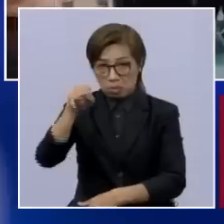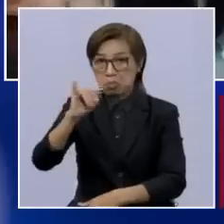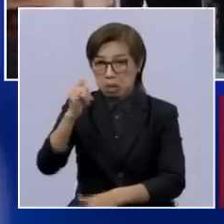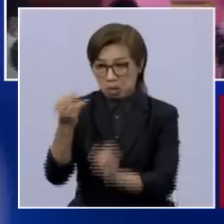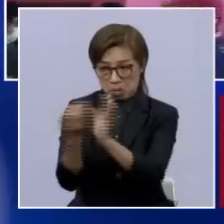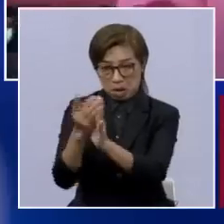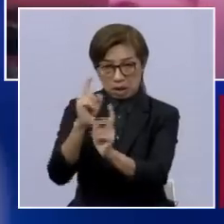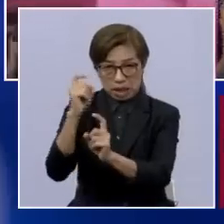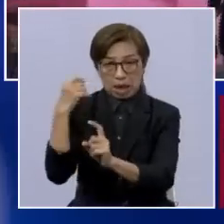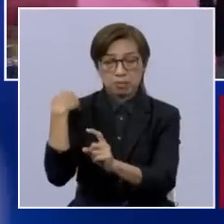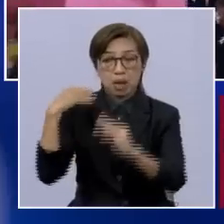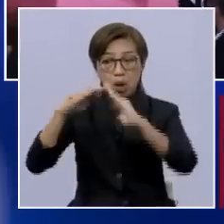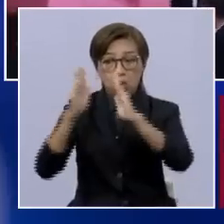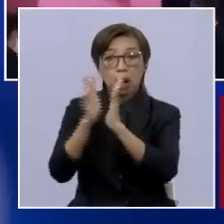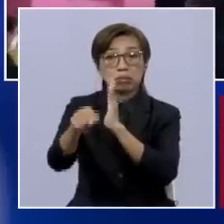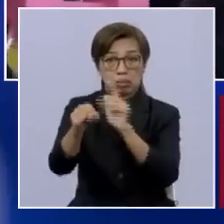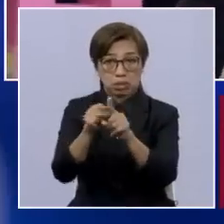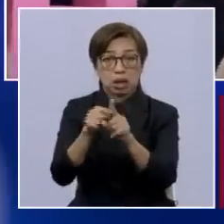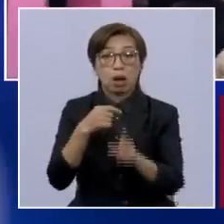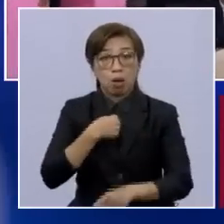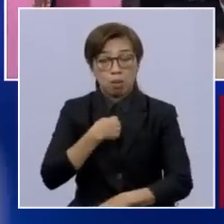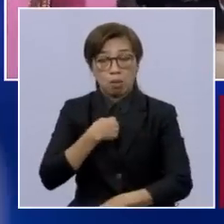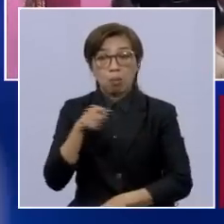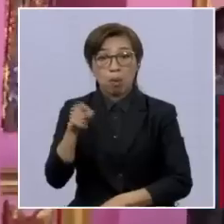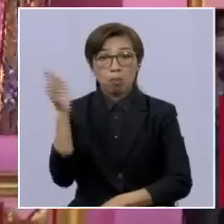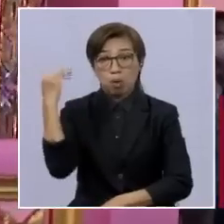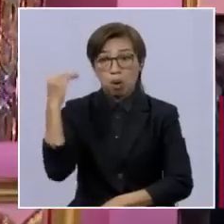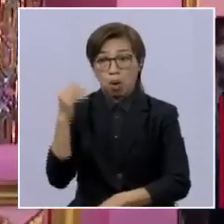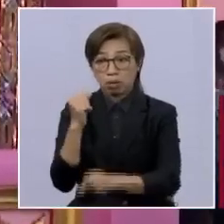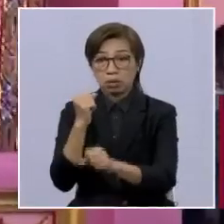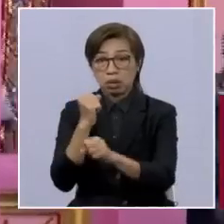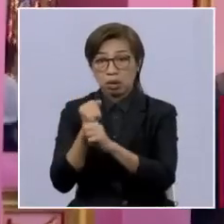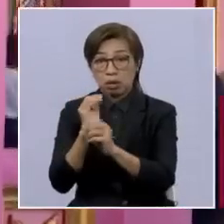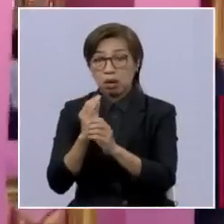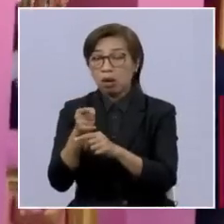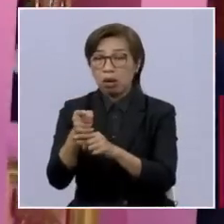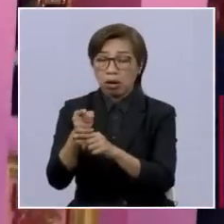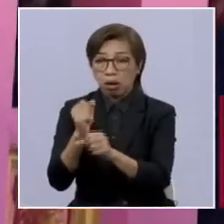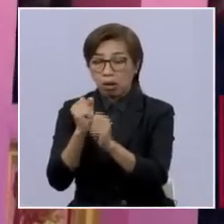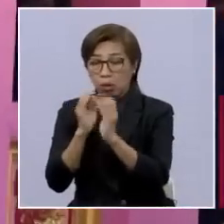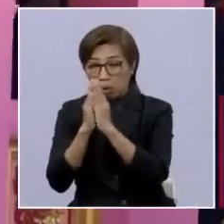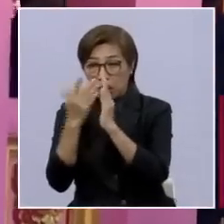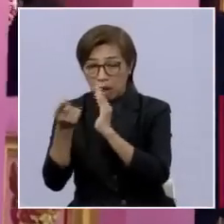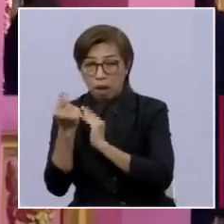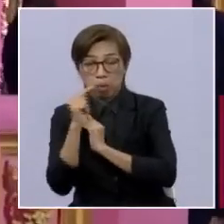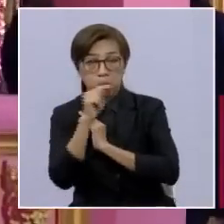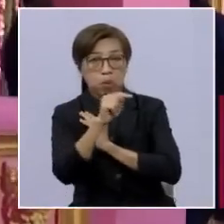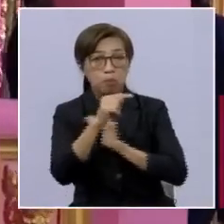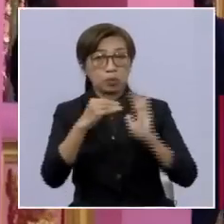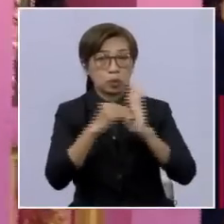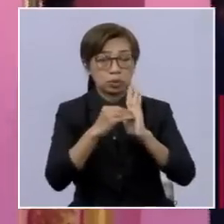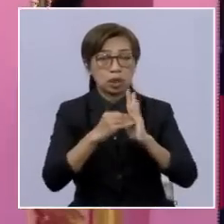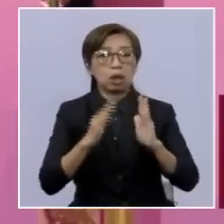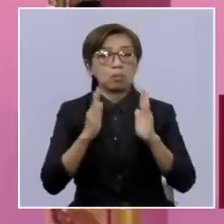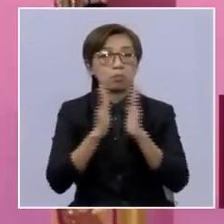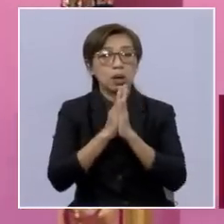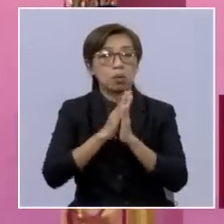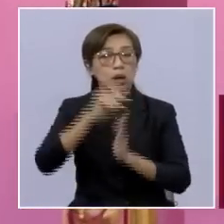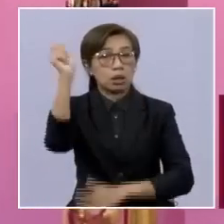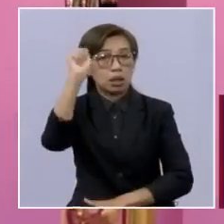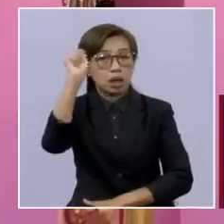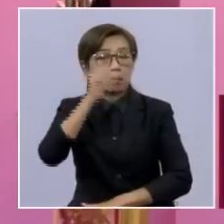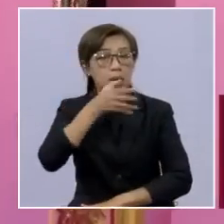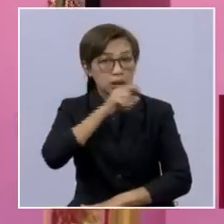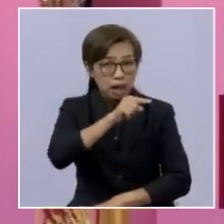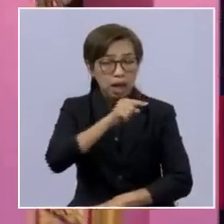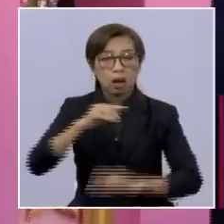แล้วผมเนี่ยยังต้องมากราบวัดพระแก้วแล้วก็วัดชนะสงครามเพื่อแคล้วคลาดเลยแต่ผมอยู่ในความดีงามเชื่อในหลักเห